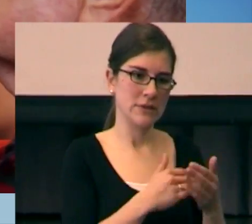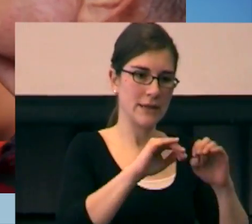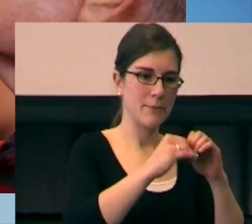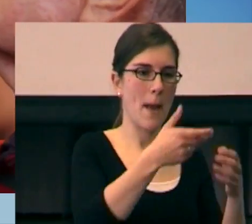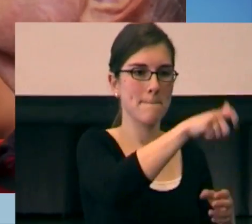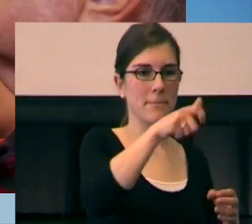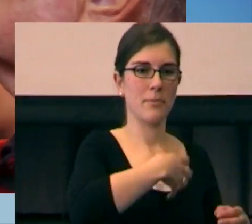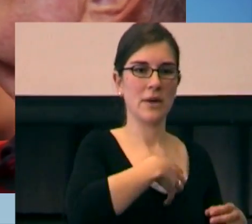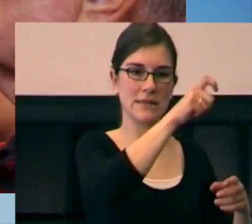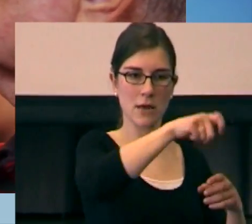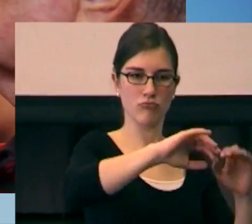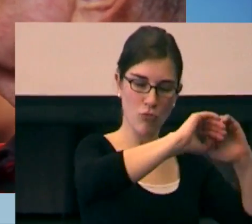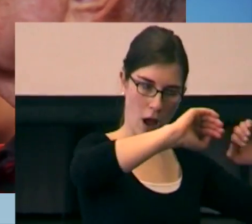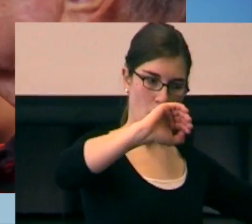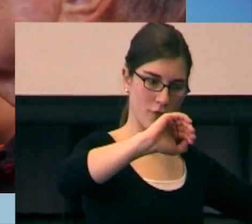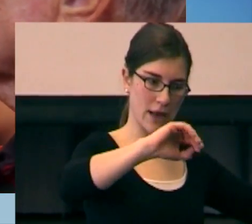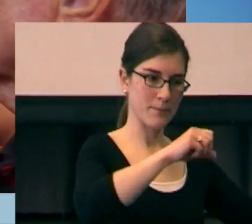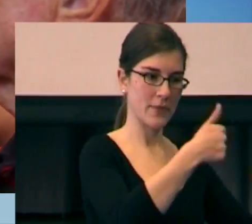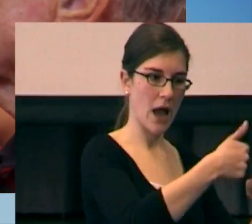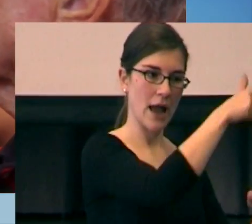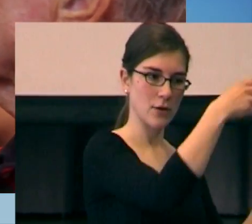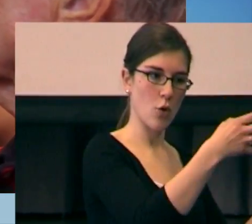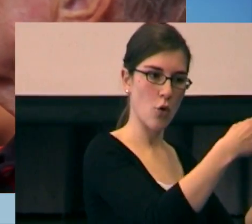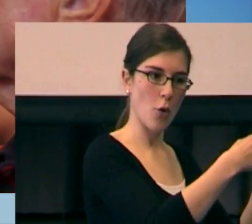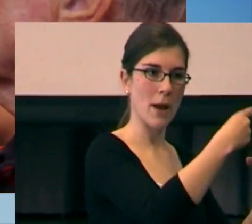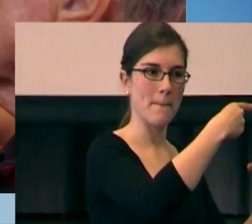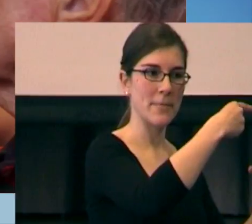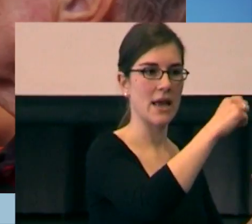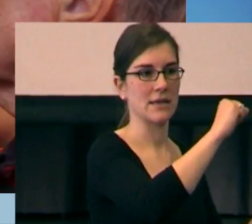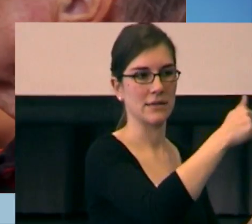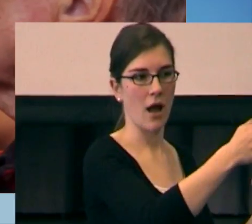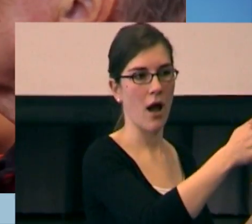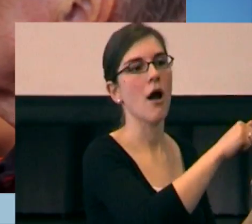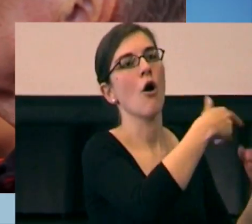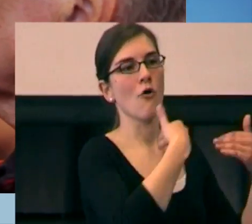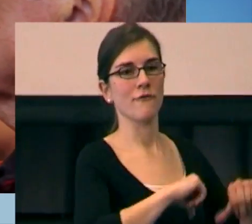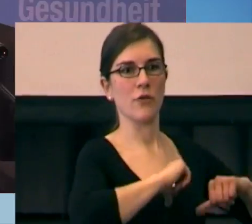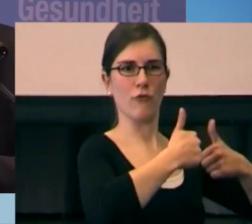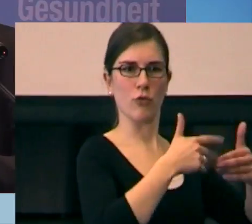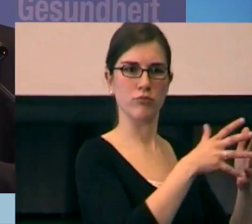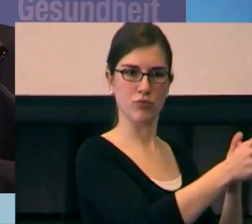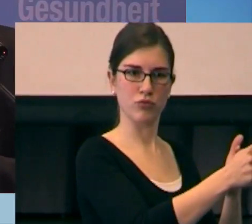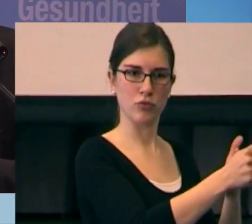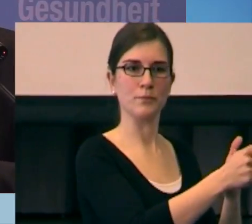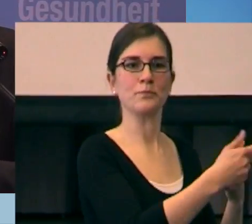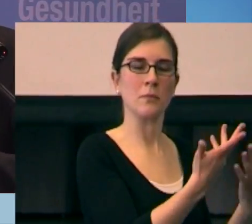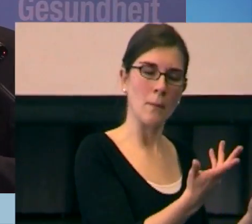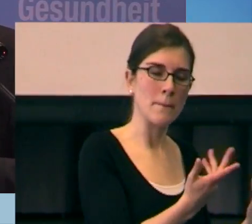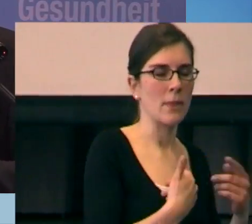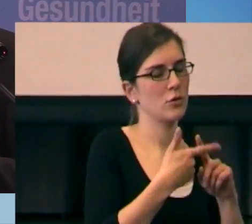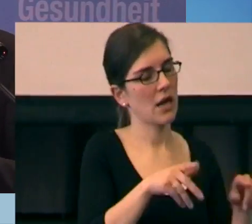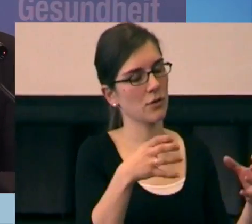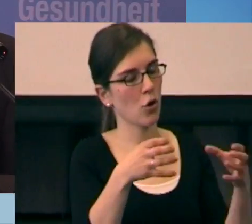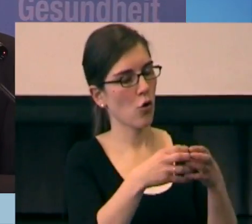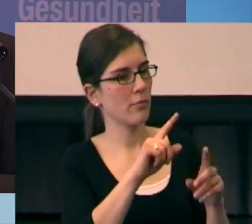sollte PSA-Früherkennung, regelmäßige PSA-Bestimmungen machen, die andere Gruppe nicht. Und dann guckte man nach einigen Jahren, wie